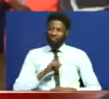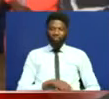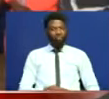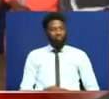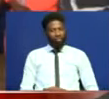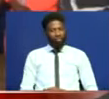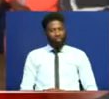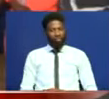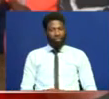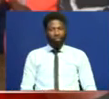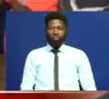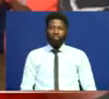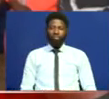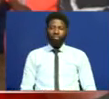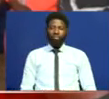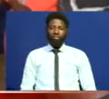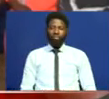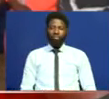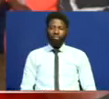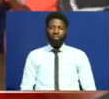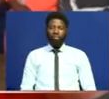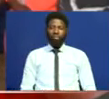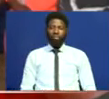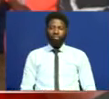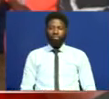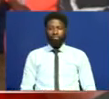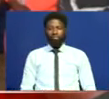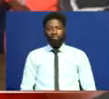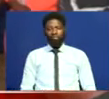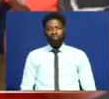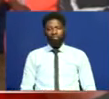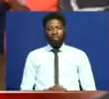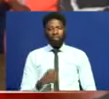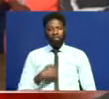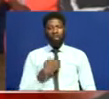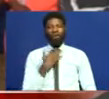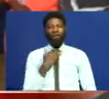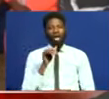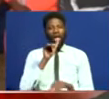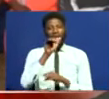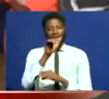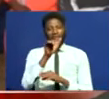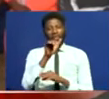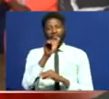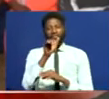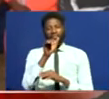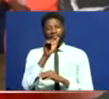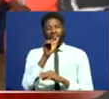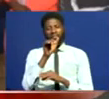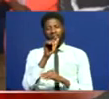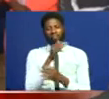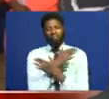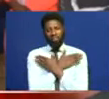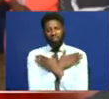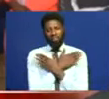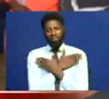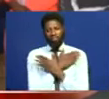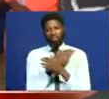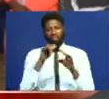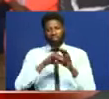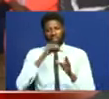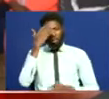Naomba wabunge wenzangu, mwaka wa 2024 tupitishe zile bill